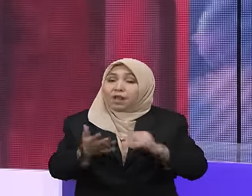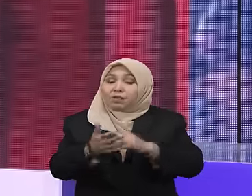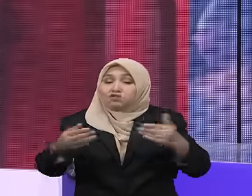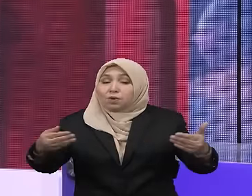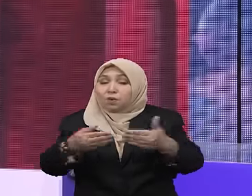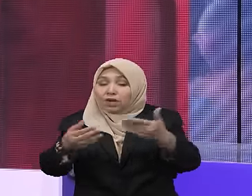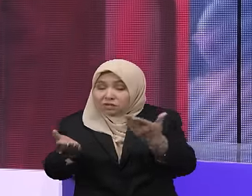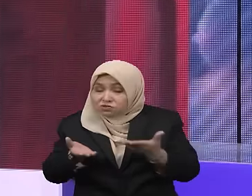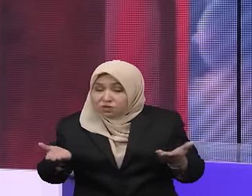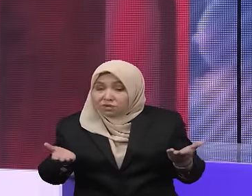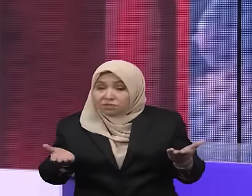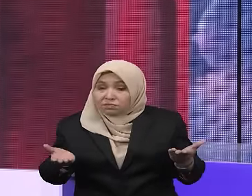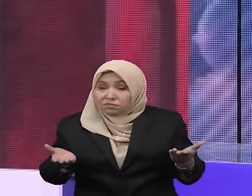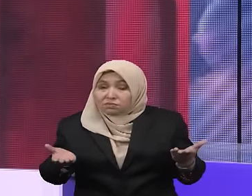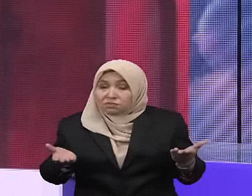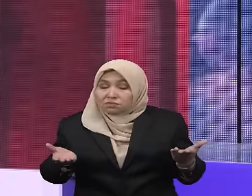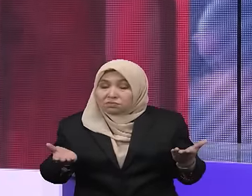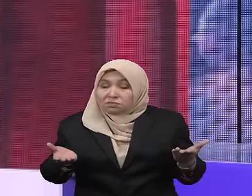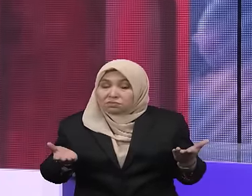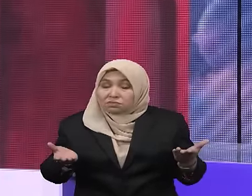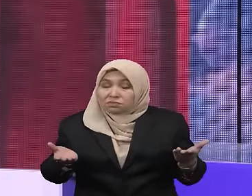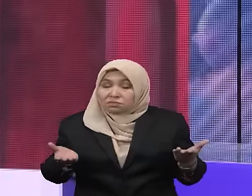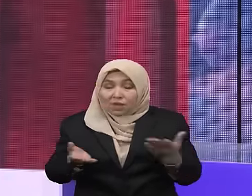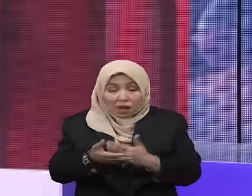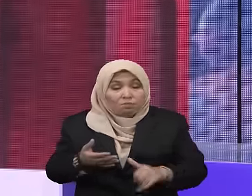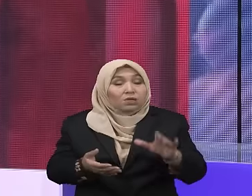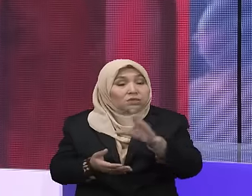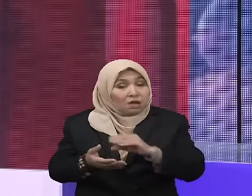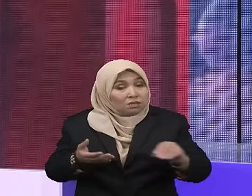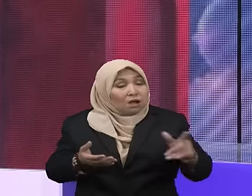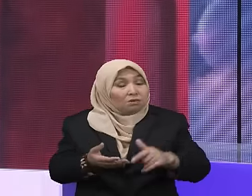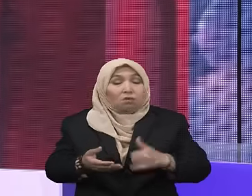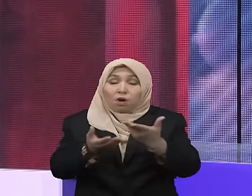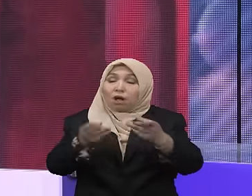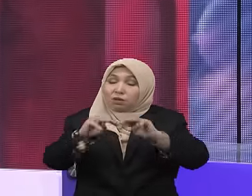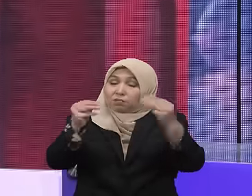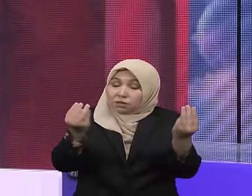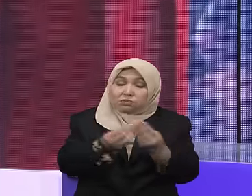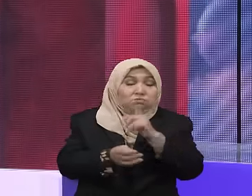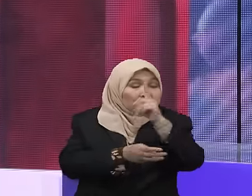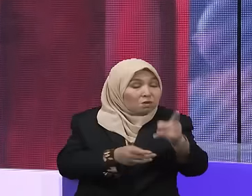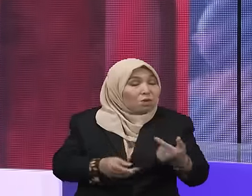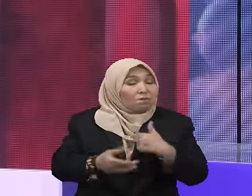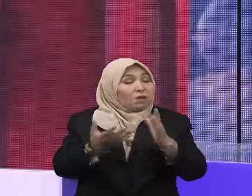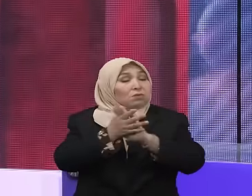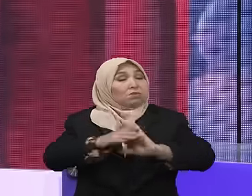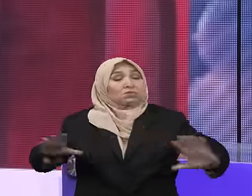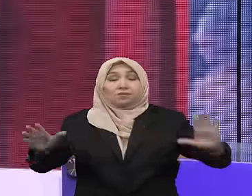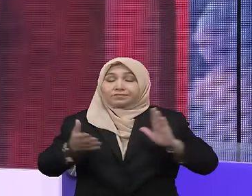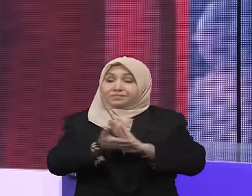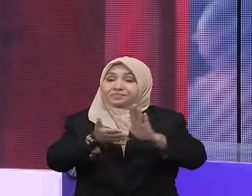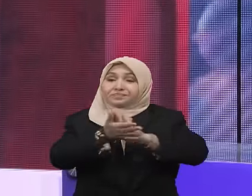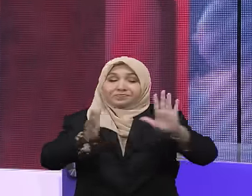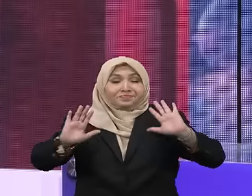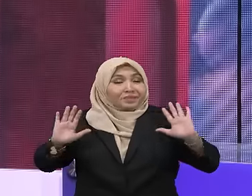sini? Iaitu, falamma afalat qala ya qaumi inni bari'um mimma tusyrikun. Masih lagi menggunakan